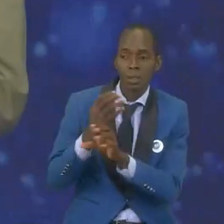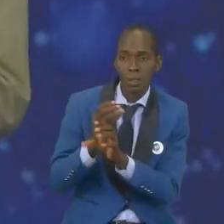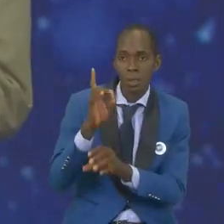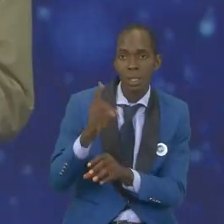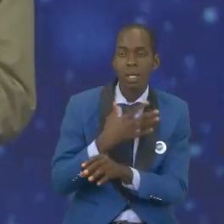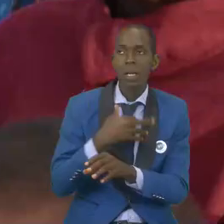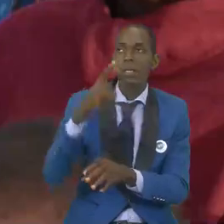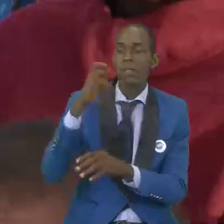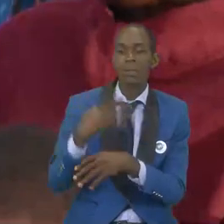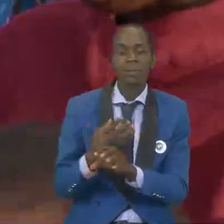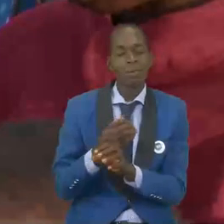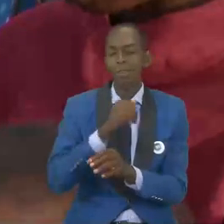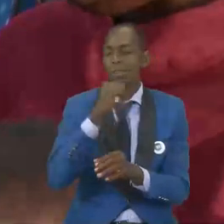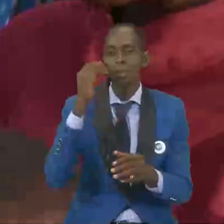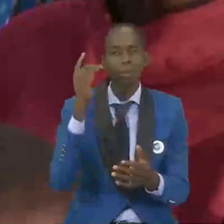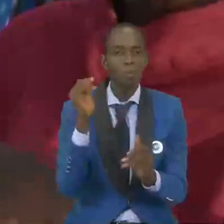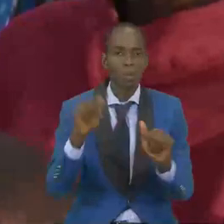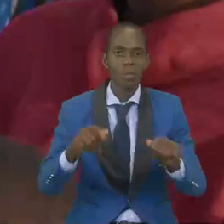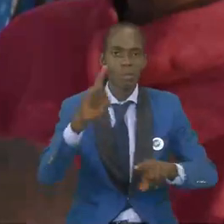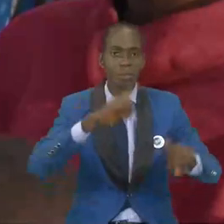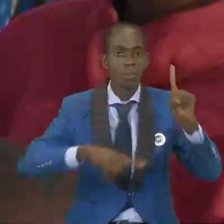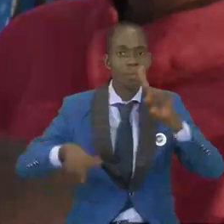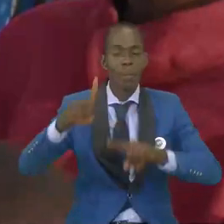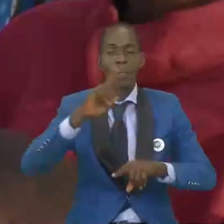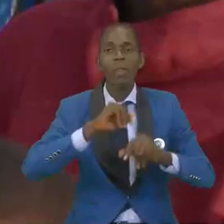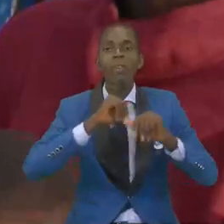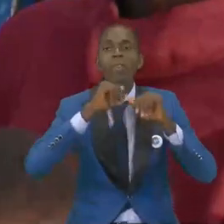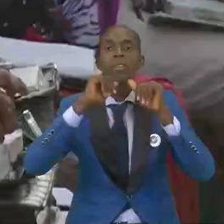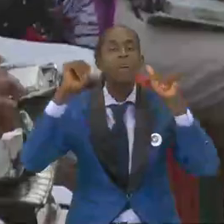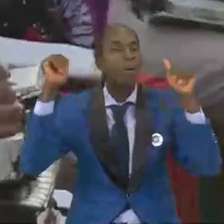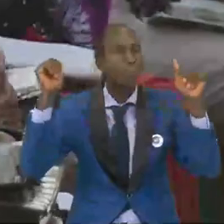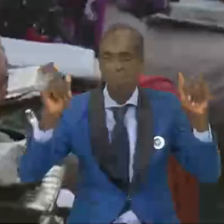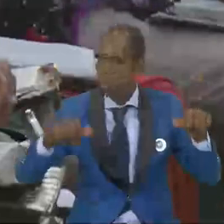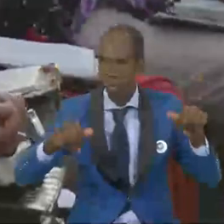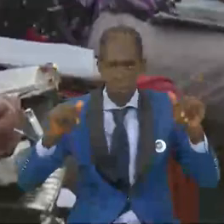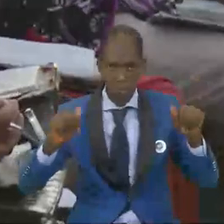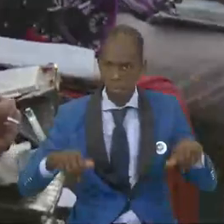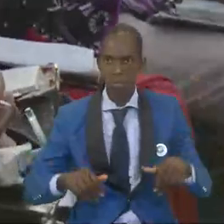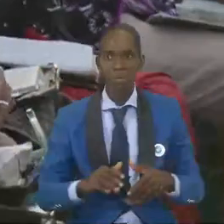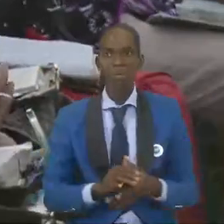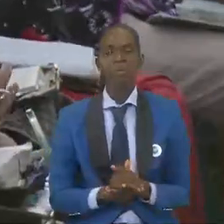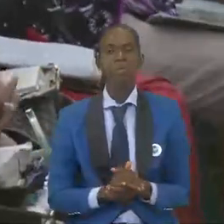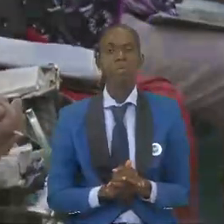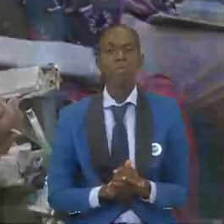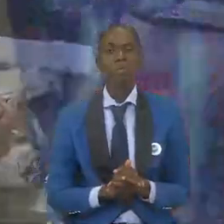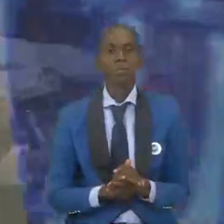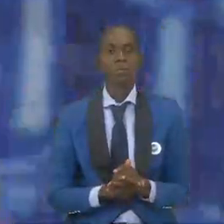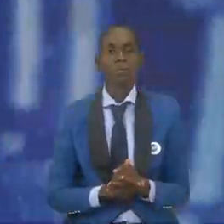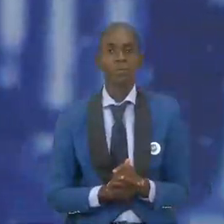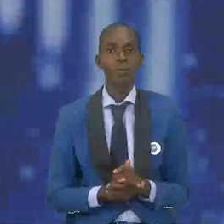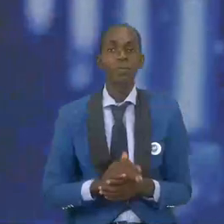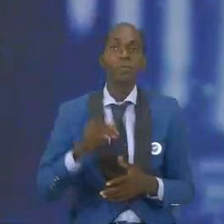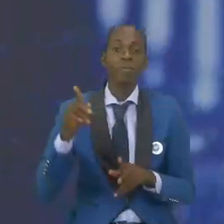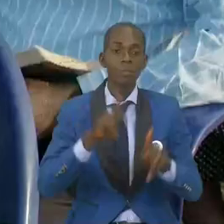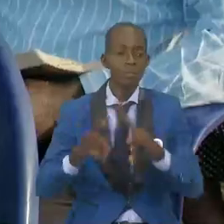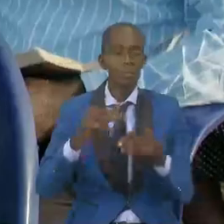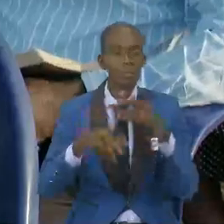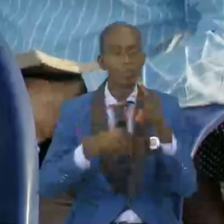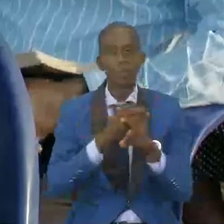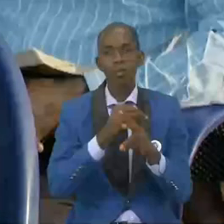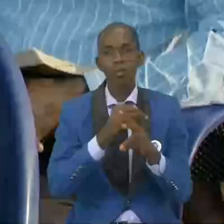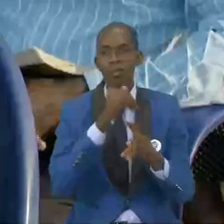que Dieu a créé et recréé. Cri impossible! Cri impossible!